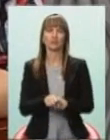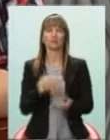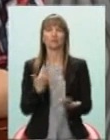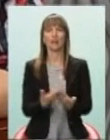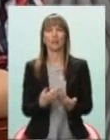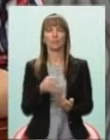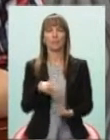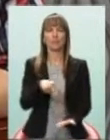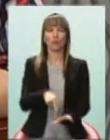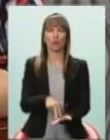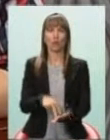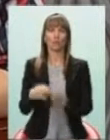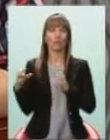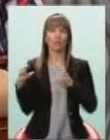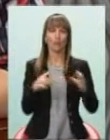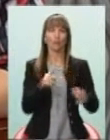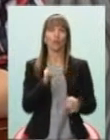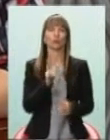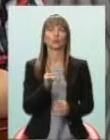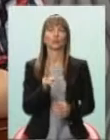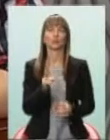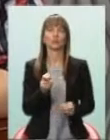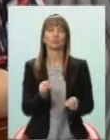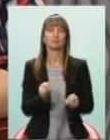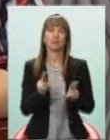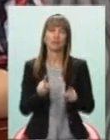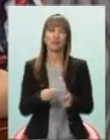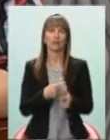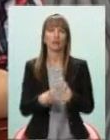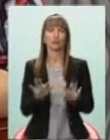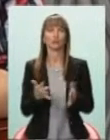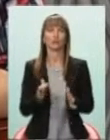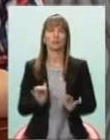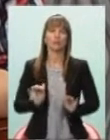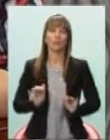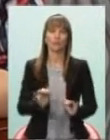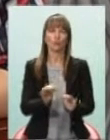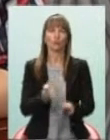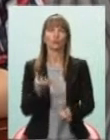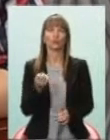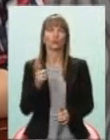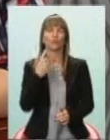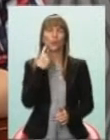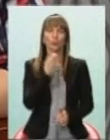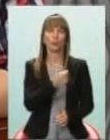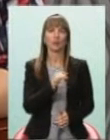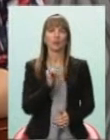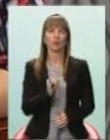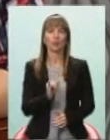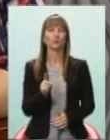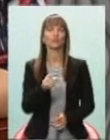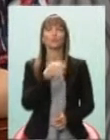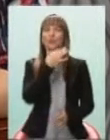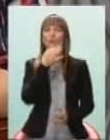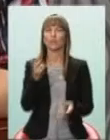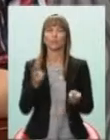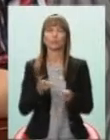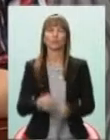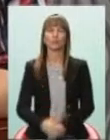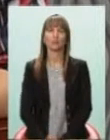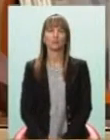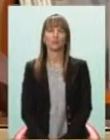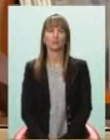у автобусі і тебе хтось навмисно або ненавмисно просто так пихнув та ще й щось сказав погане. Як ти відповіси?